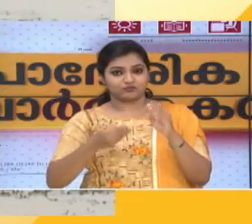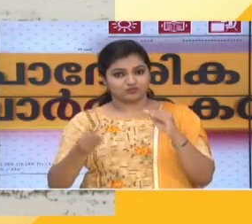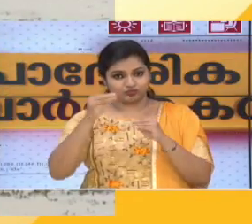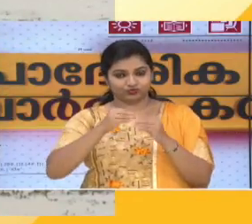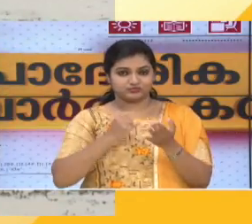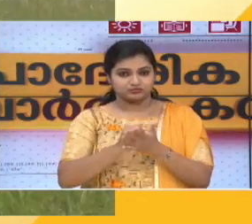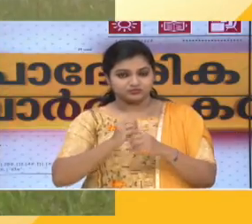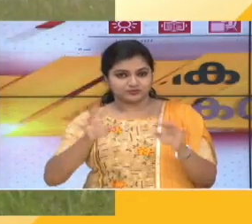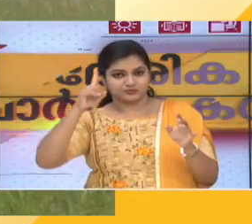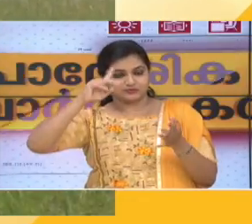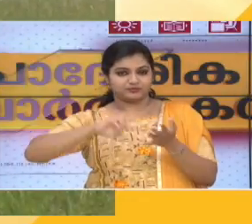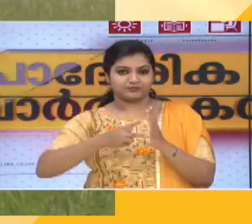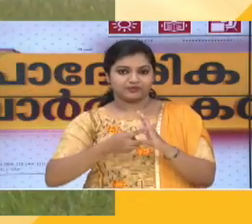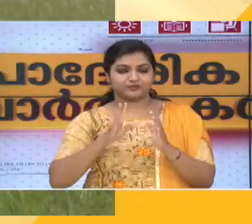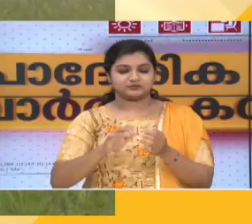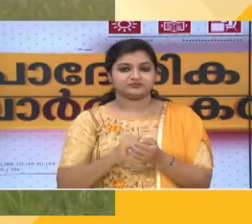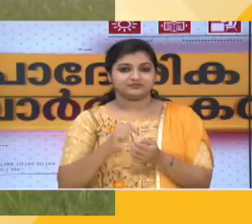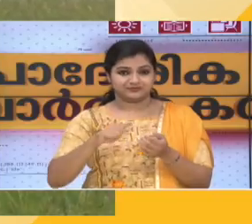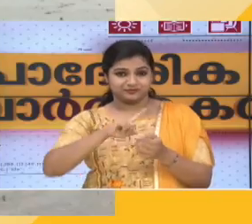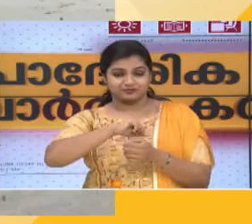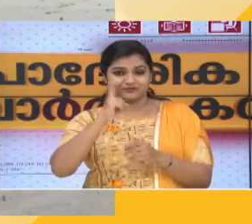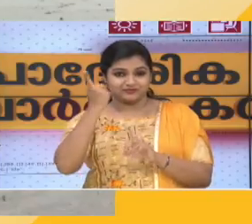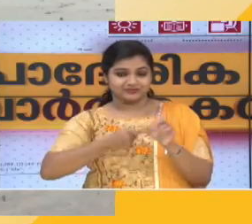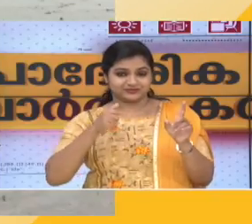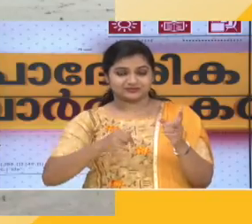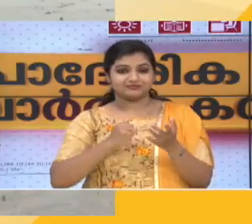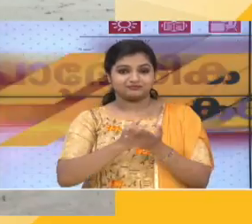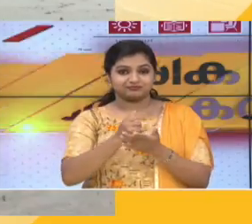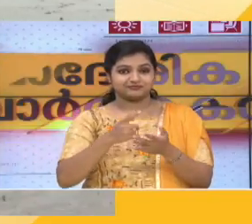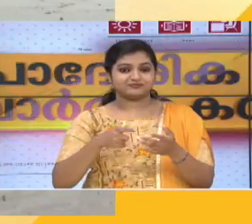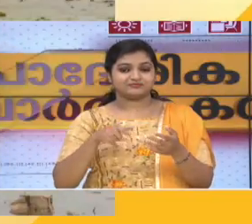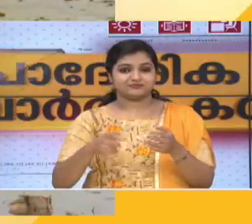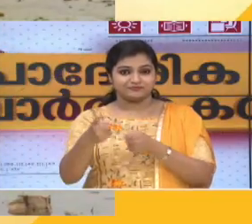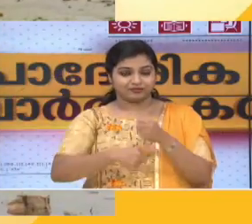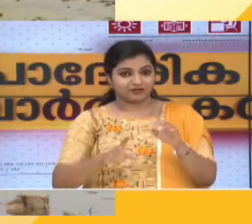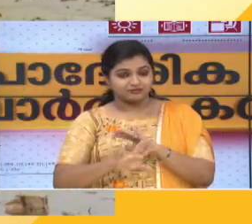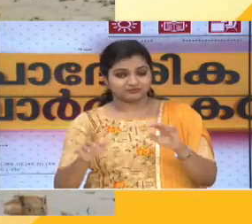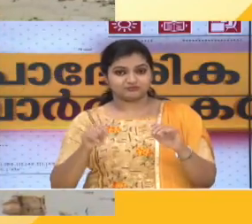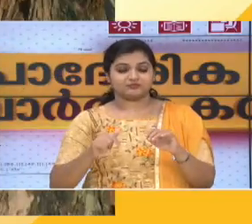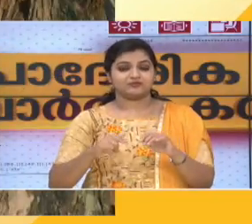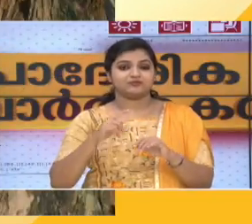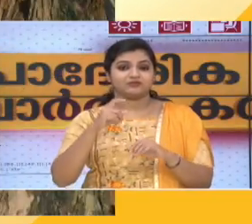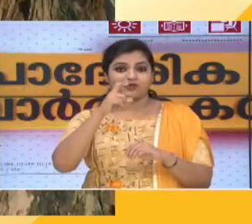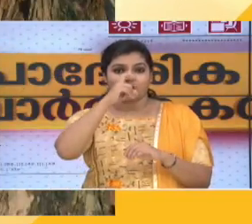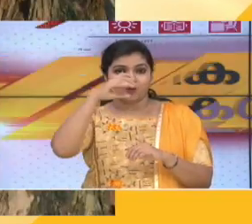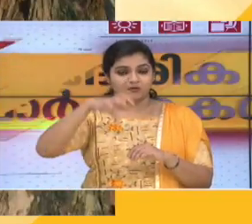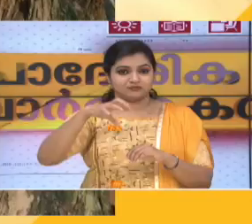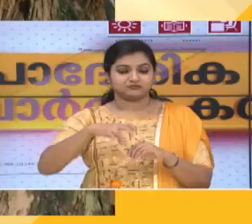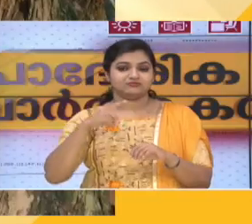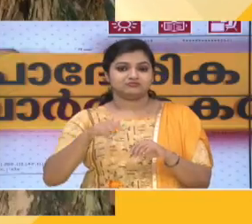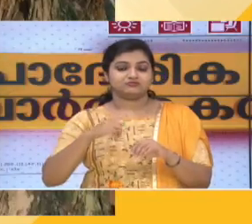ഇക്കൊല്ലത്തെ പുഞ്ചക്കൃഷി പൂർത്തിയാകുന്നതോടെ ഏറ്റവും കൂടുതൽ തരിശുനില കൃഷിയിറക്കിയ ജില്ലയെന്ന നേട്ടം കോട്ടയത്തിന് സ്വന്തമാകും. കോട്ടയം